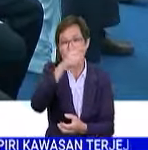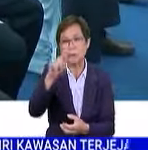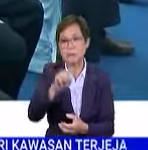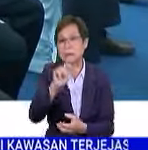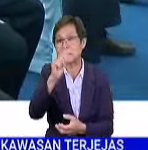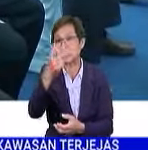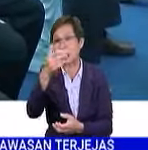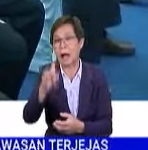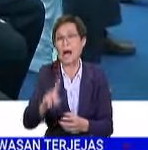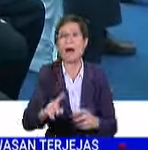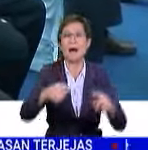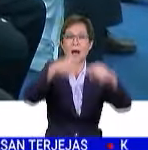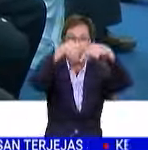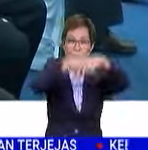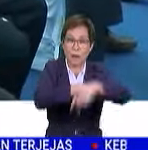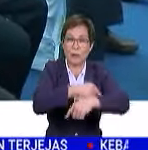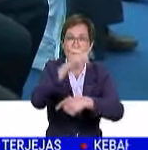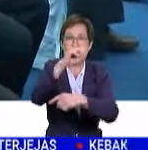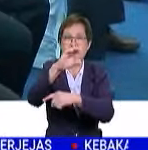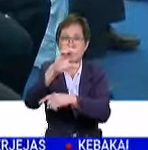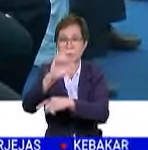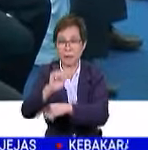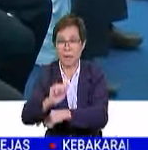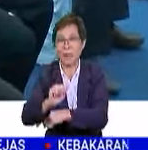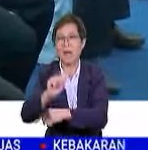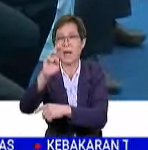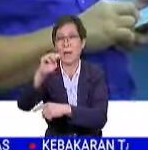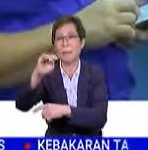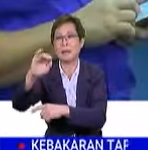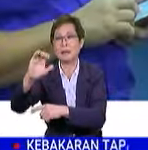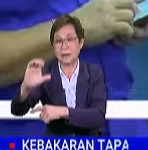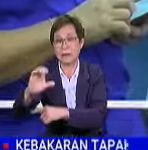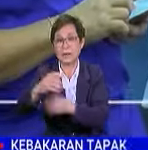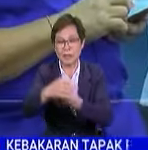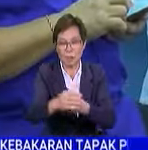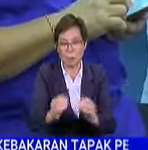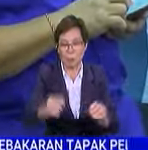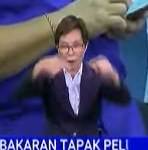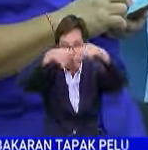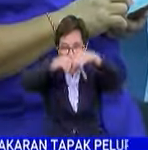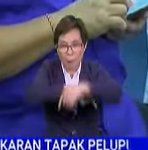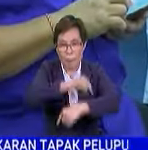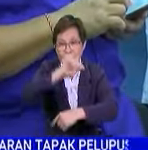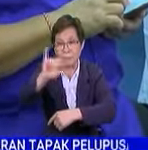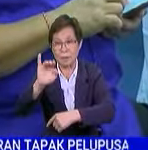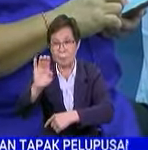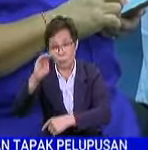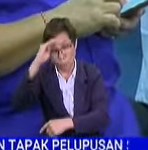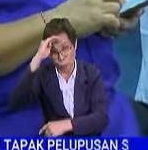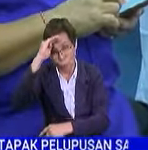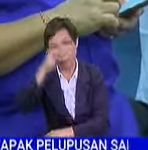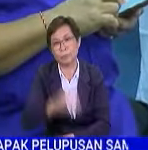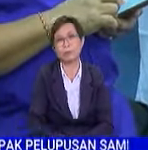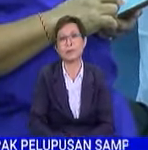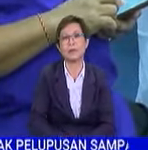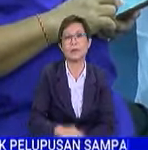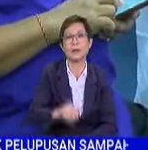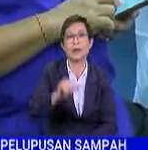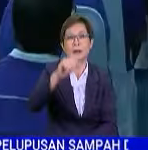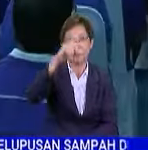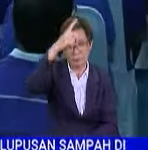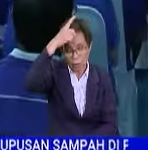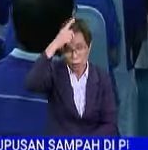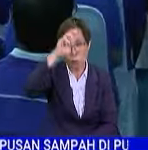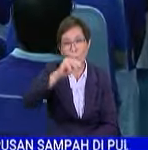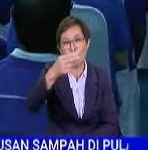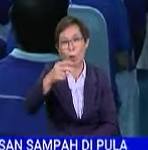UMNO, MCA dan MIC Johor di Pejabat UMNO Johor, Johor Baru. Dalam pada itu, Dato' Sri Muhammad akui